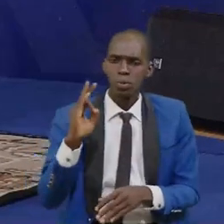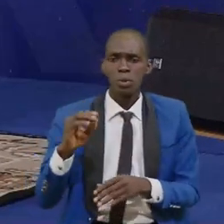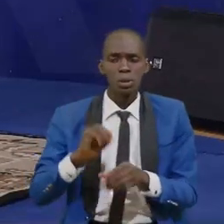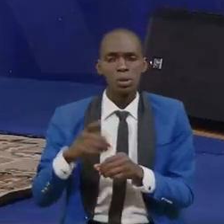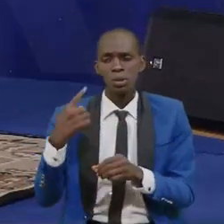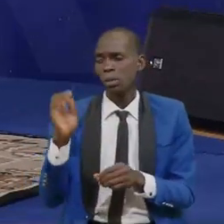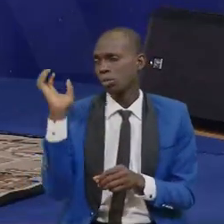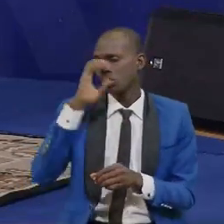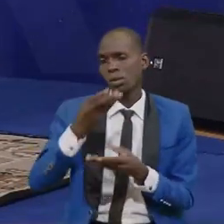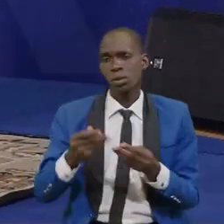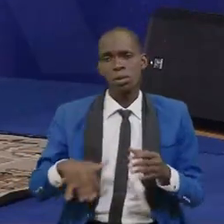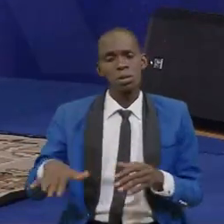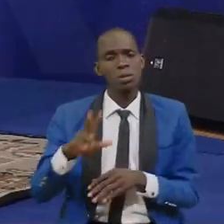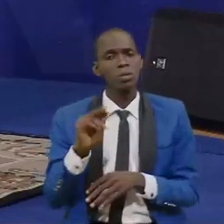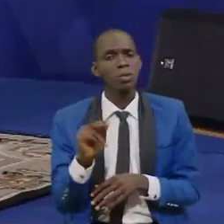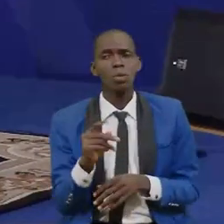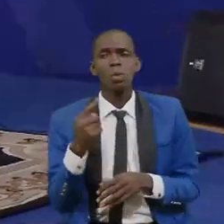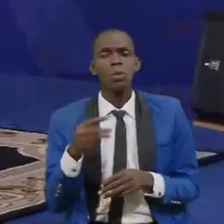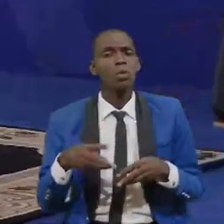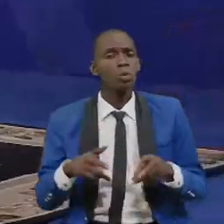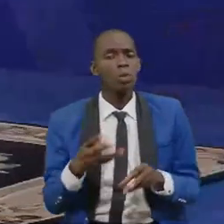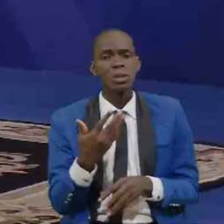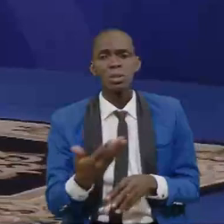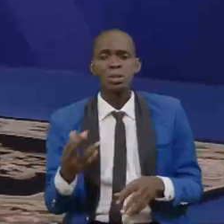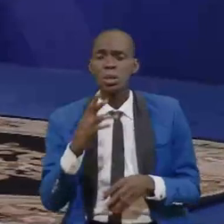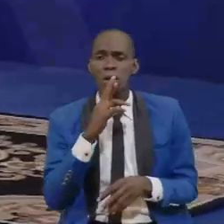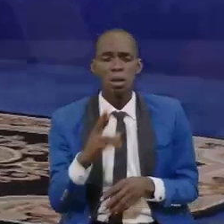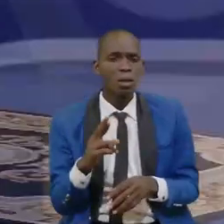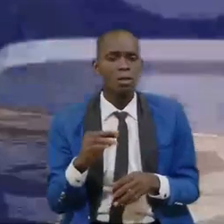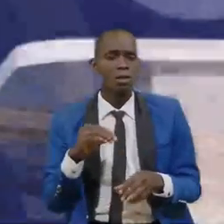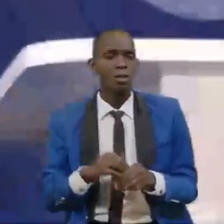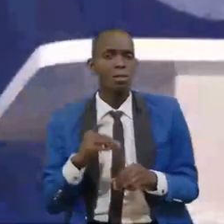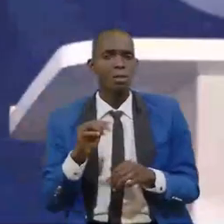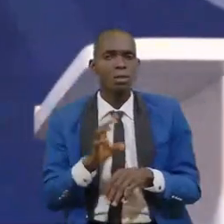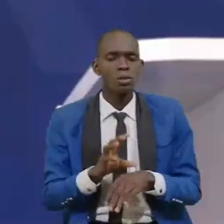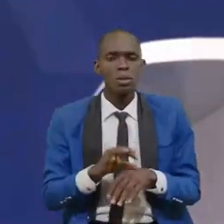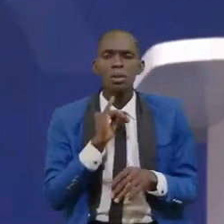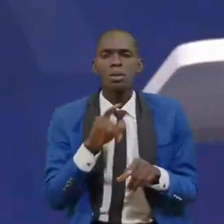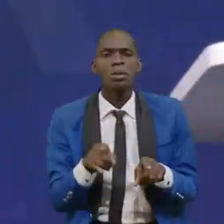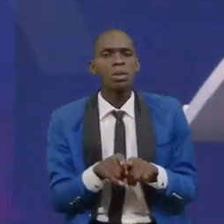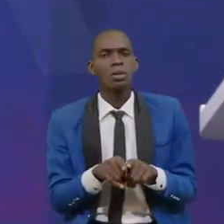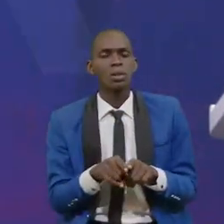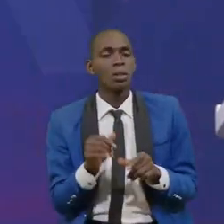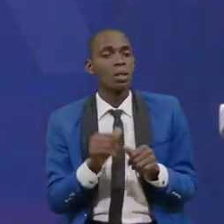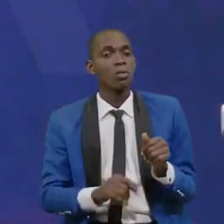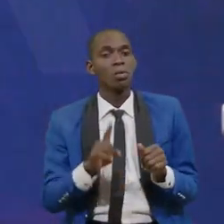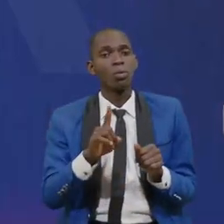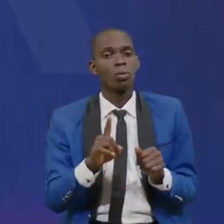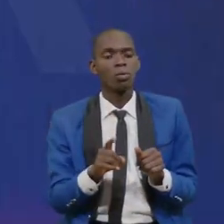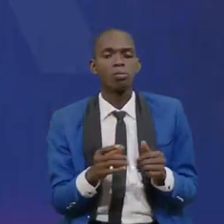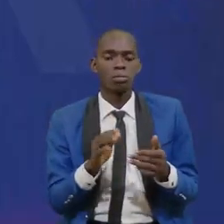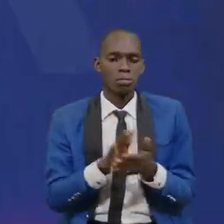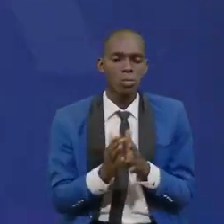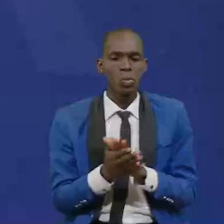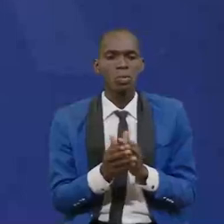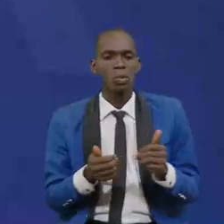les choses sont dans l'église, partout. Et comme tout le monde, apôtre, tout le monde,